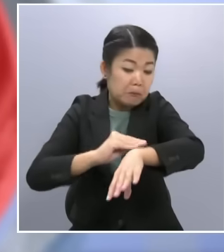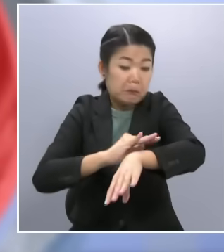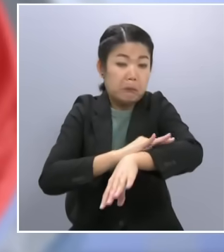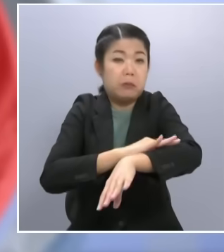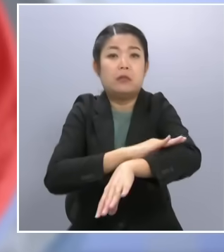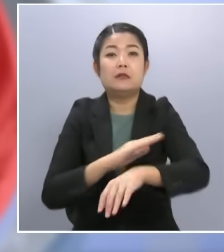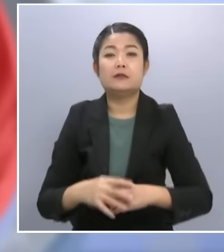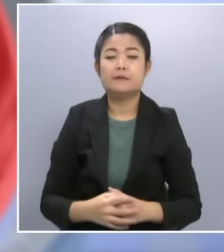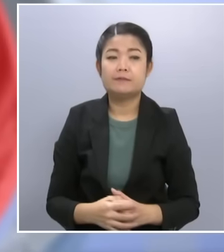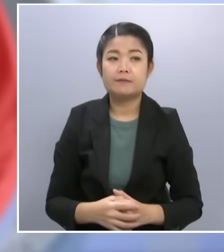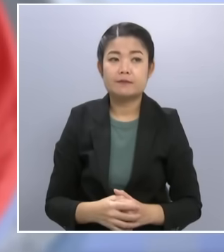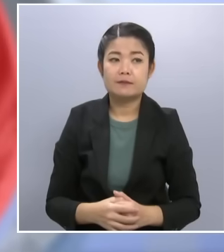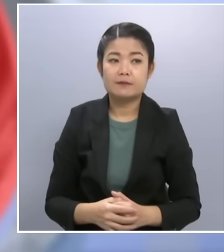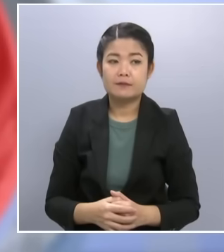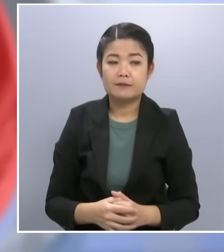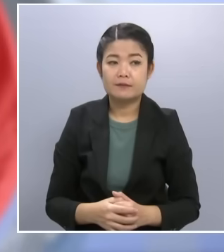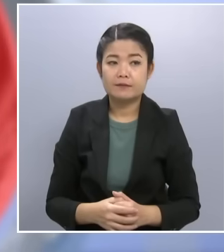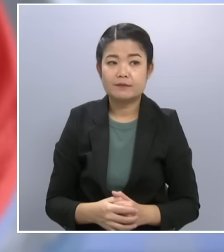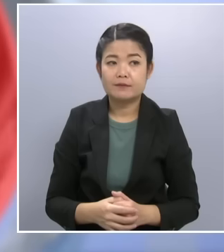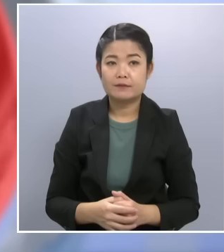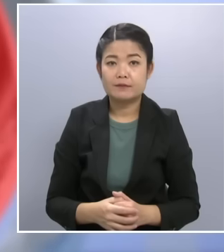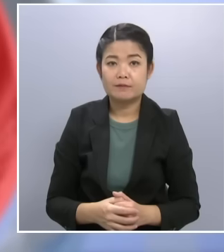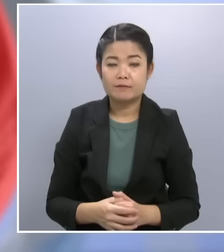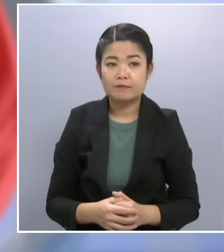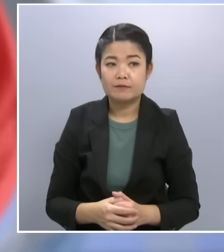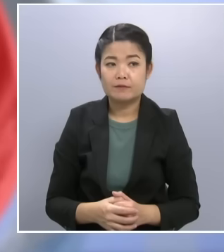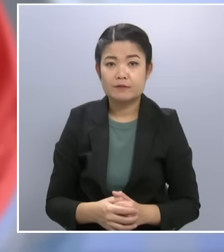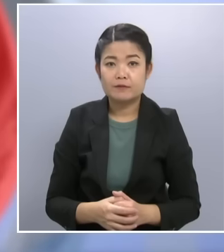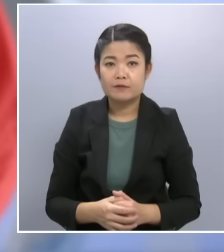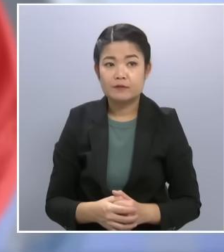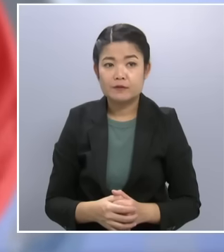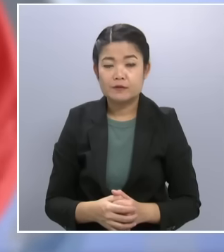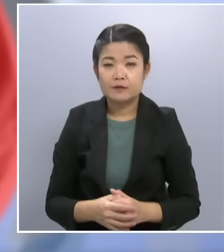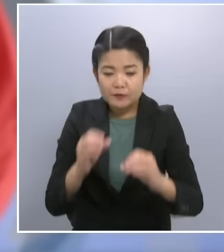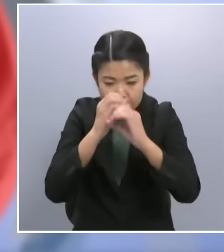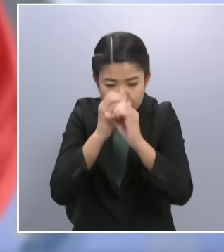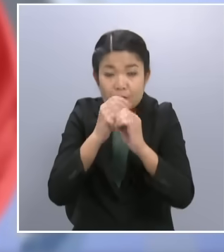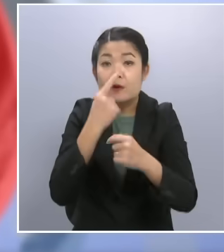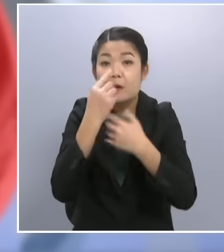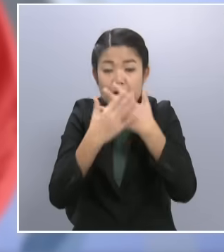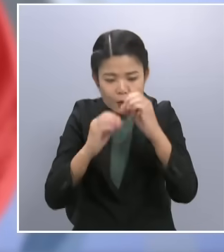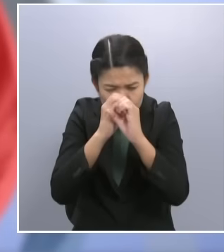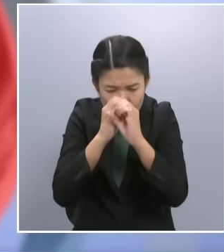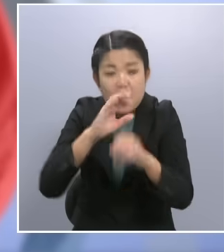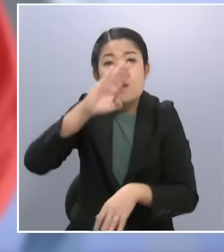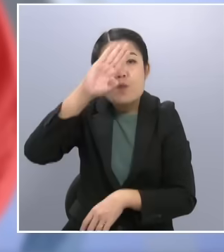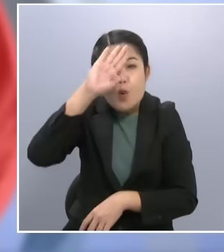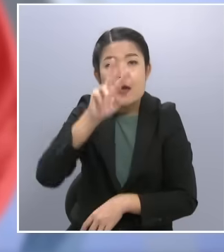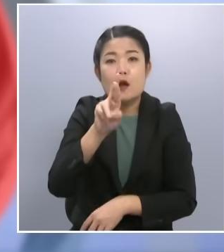แล้วน่าตกใจฮะเพราะว่ามีการไปตรวจกันแล้วรู้สึกว่าเธอจะไม่ได้ไปดูมาตอยด์